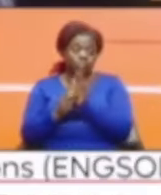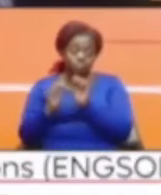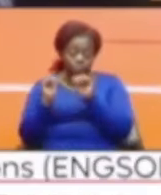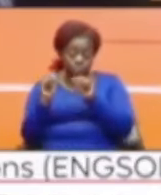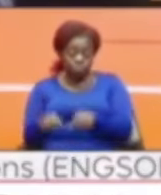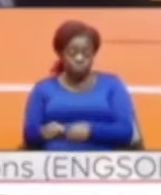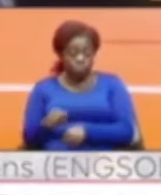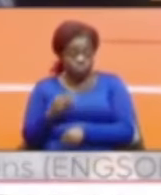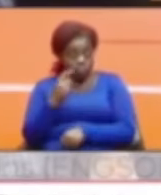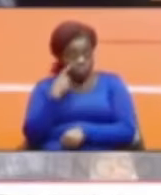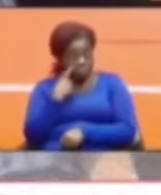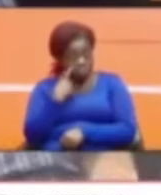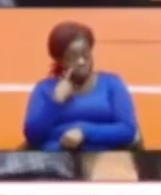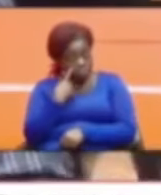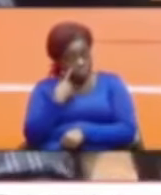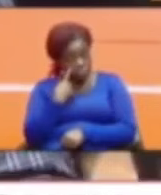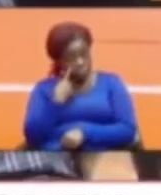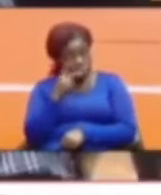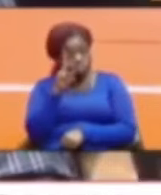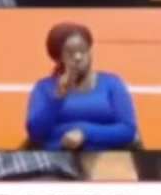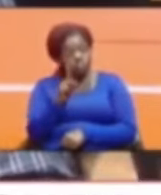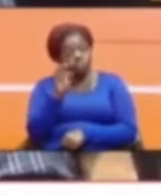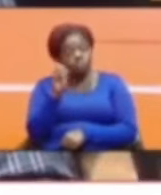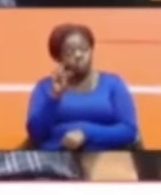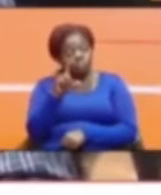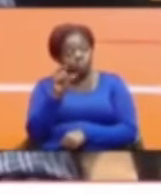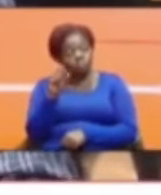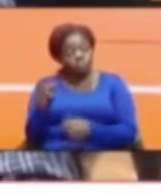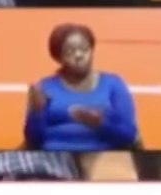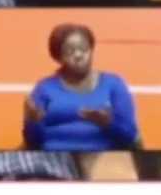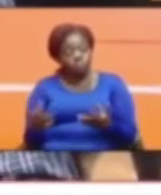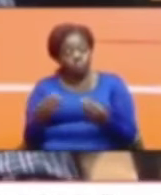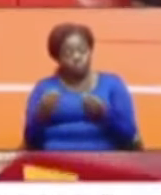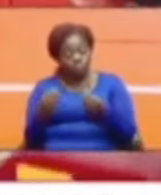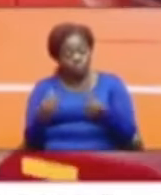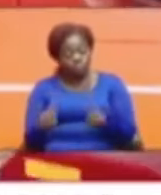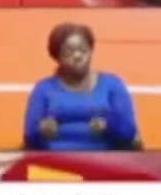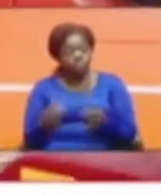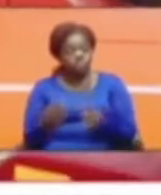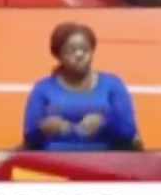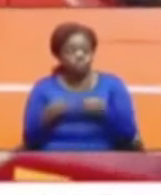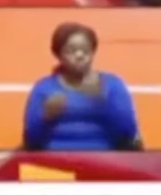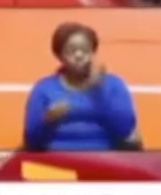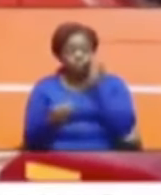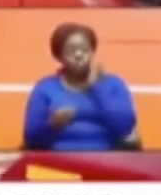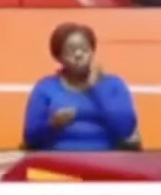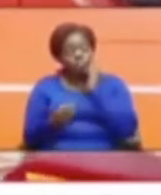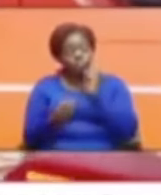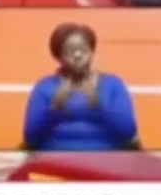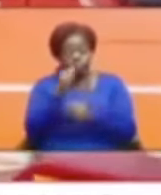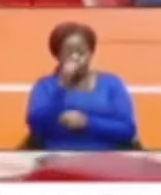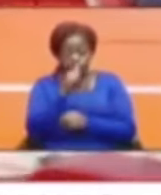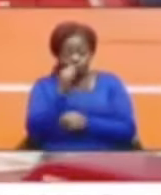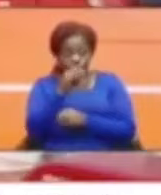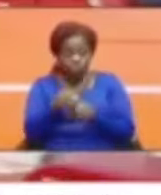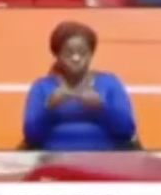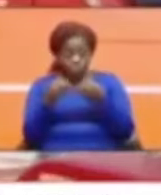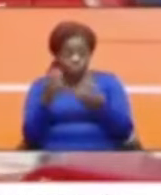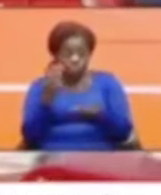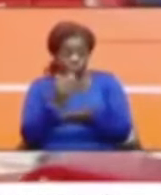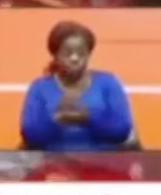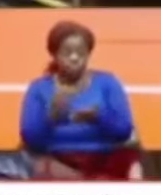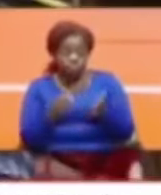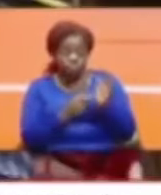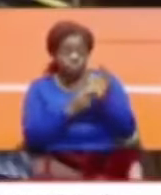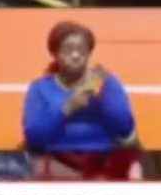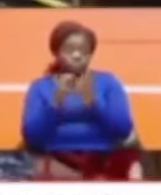basobola okubiraba ekololo nga Engineering Solutions ebireeseewo. Alikaka maka ku byabalimi abagenda okwetaba mu